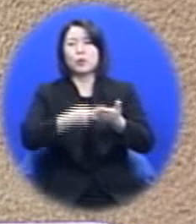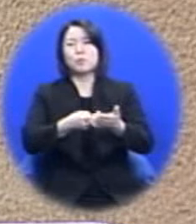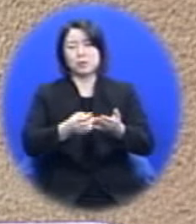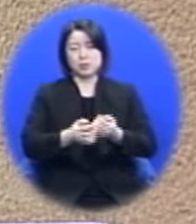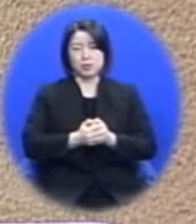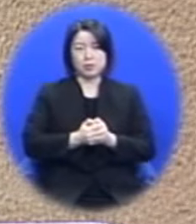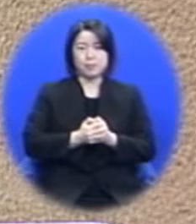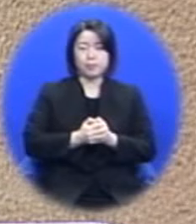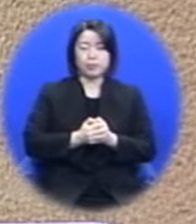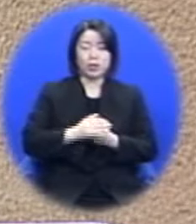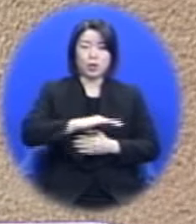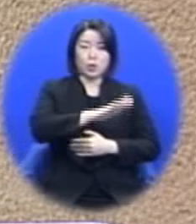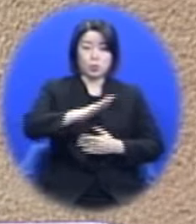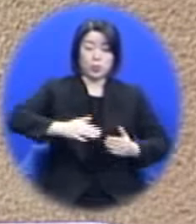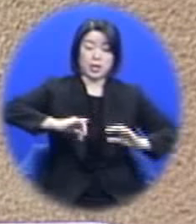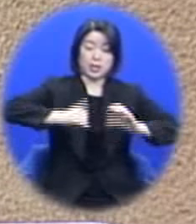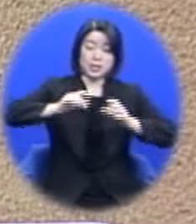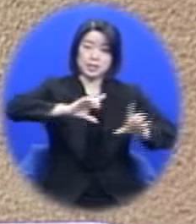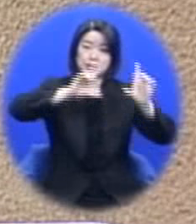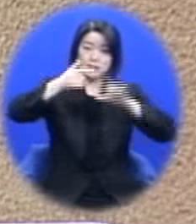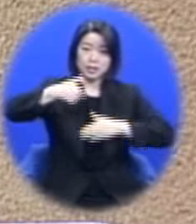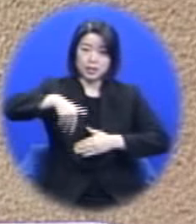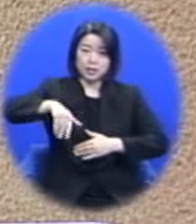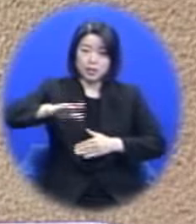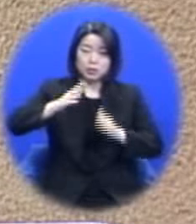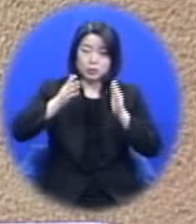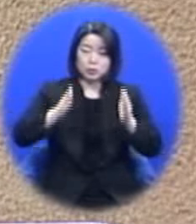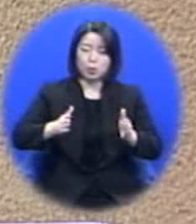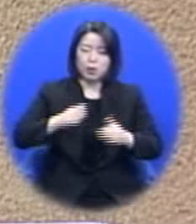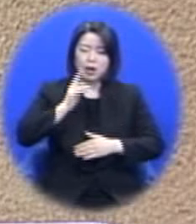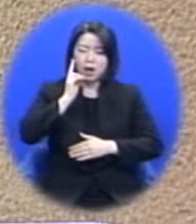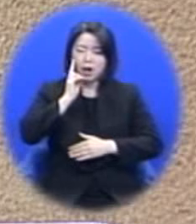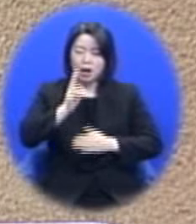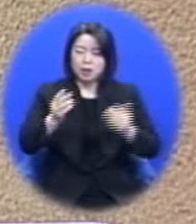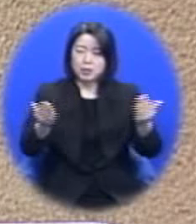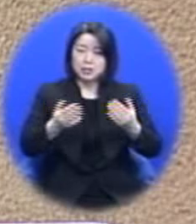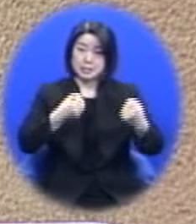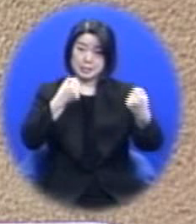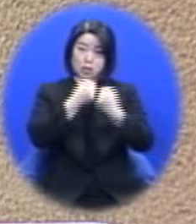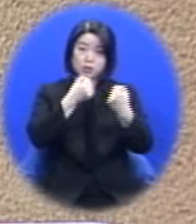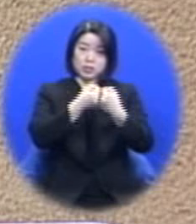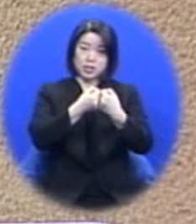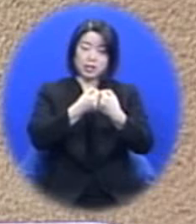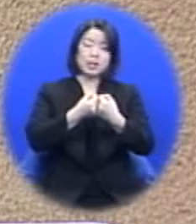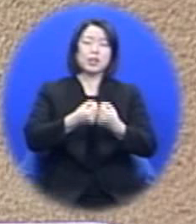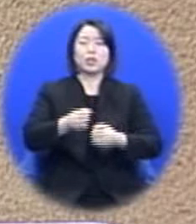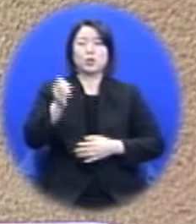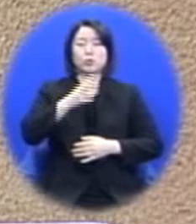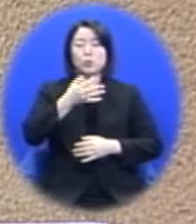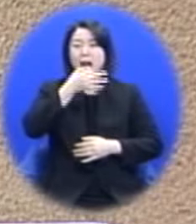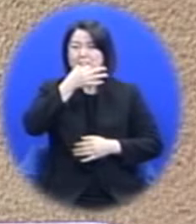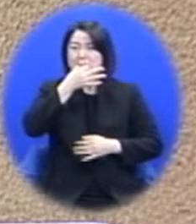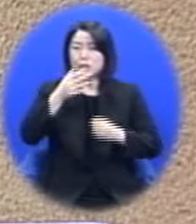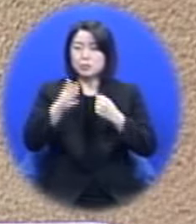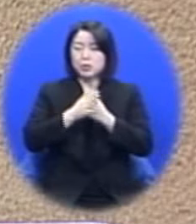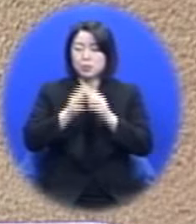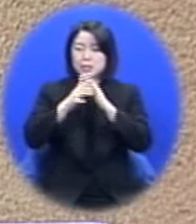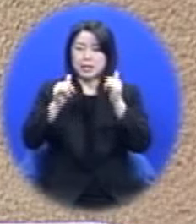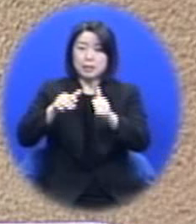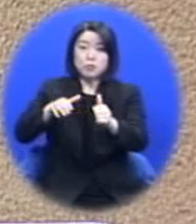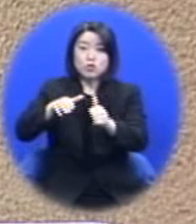우리가 세상 살아가는 동안에 겪는 끔찍한 일들, 전쟁이라든지, 욕심 때문에 사람을